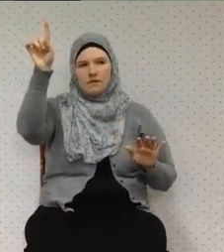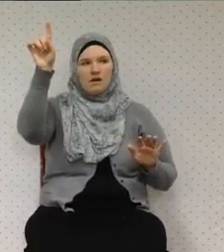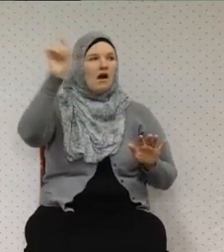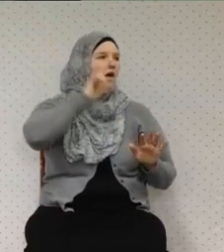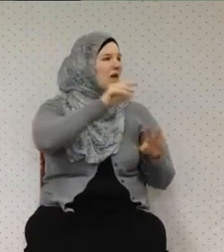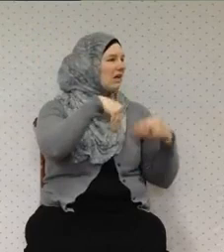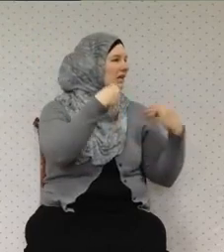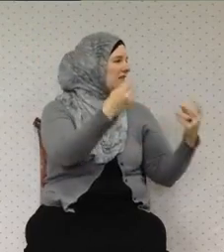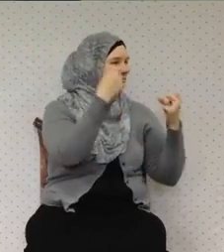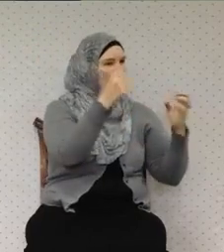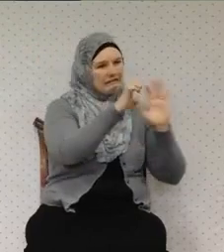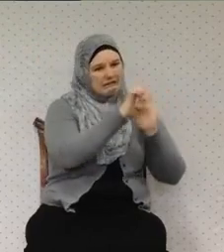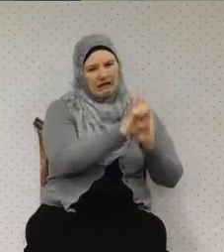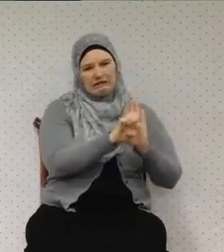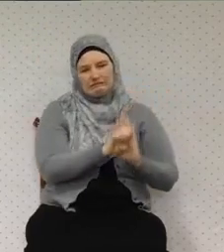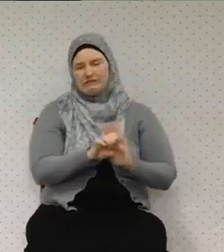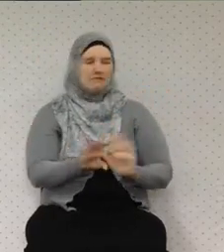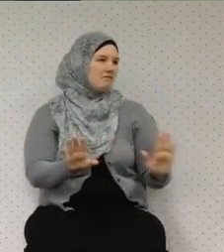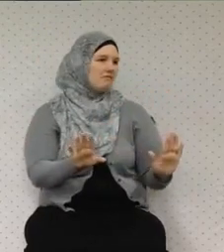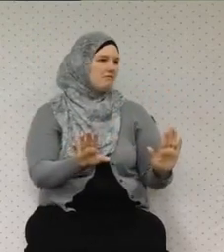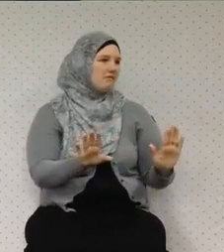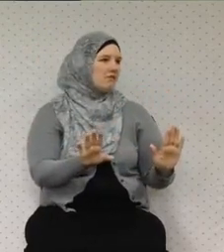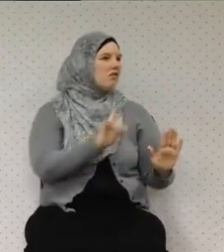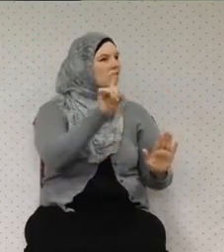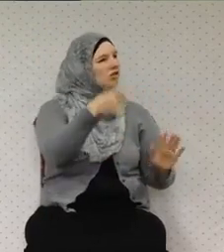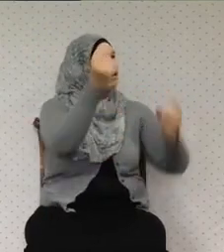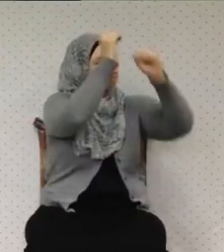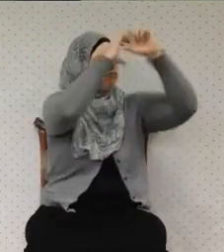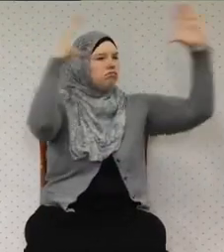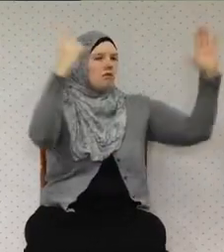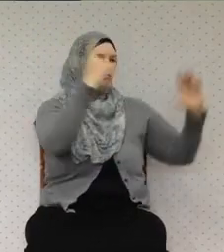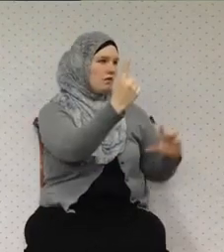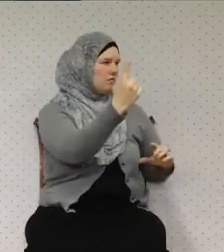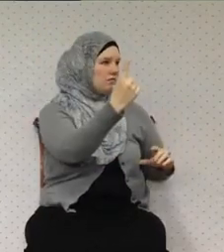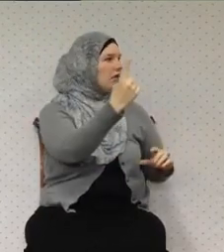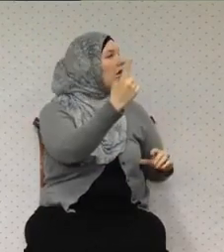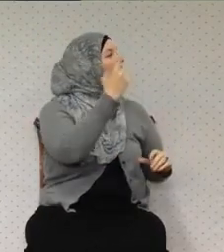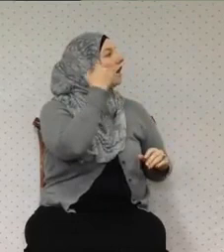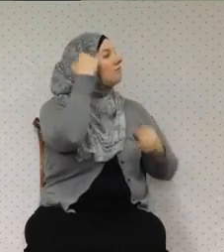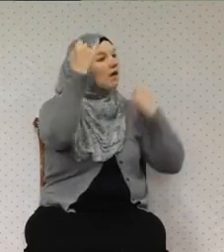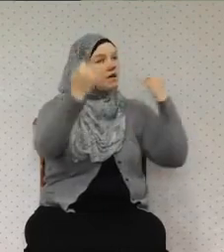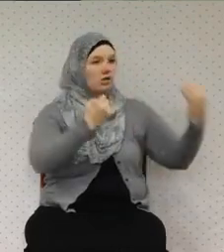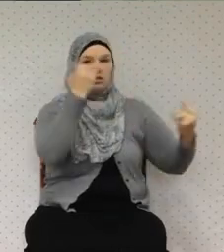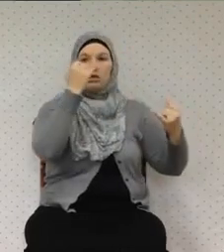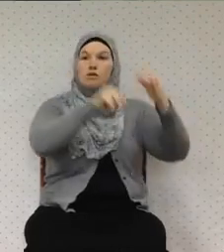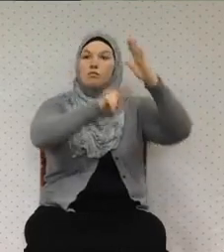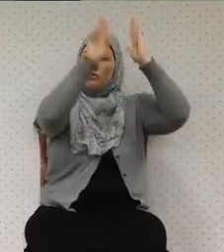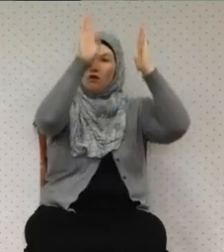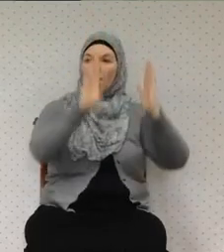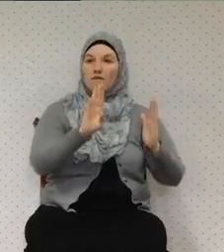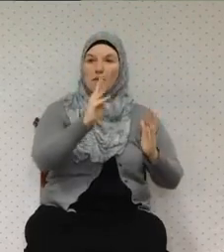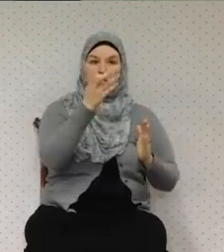I'm not going to give you examples, but just to illustrate, imagine if the Prophet صلى الله عليه وسلم in